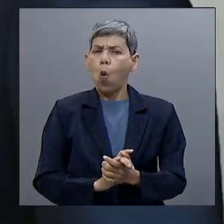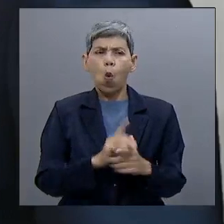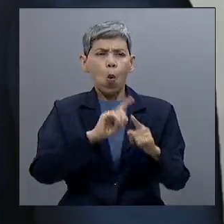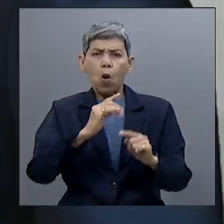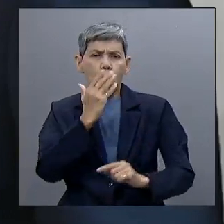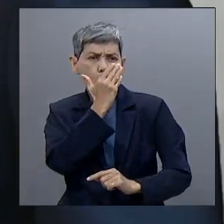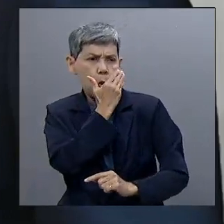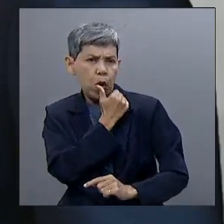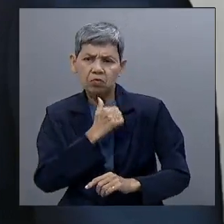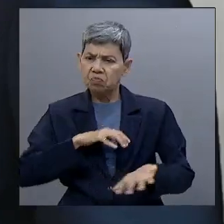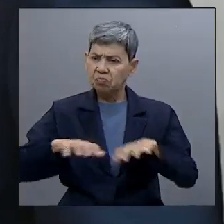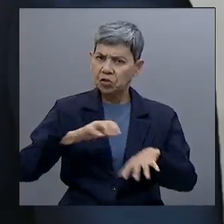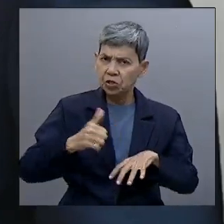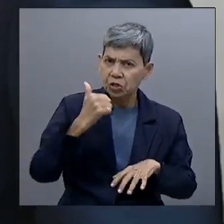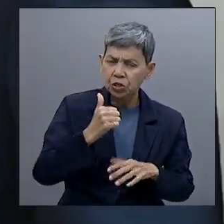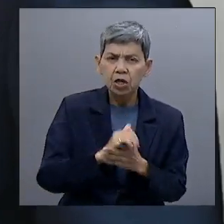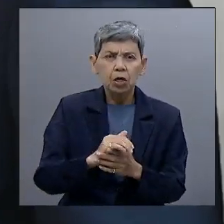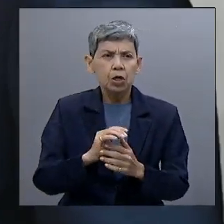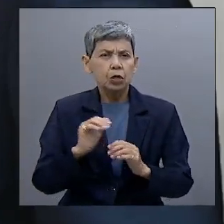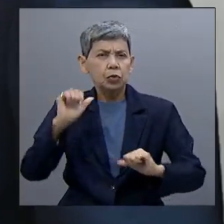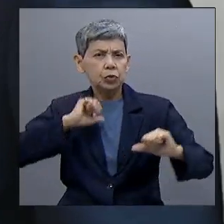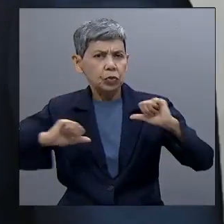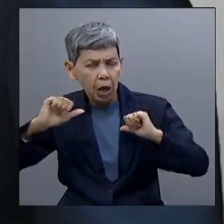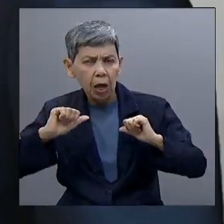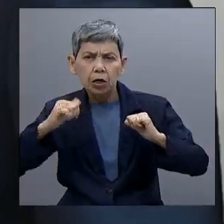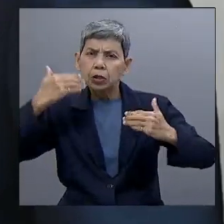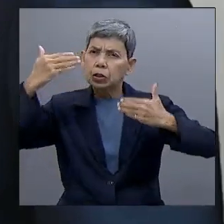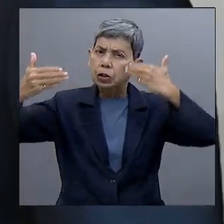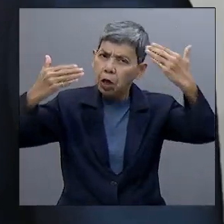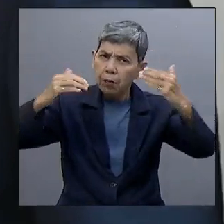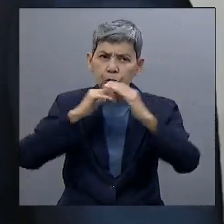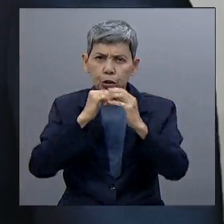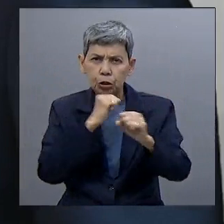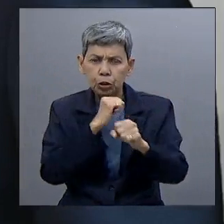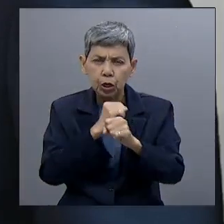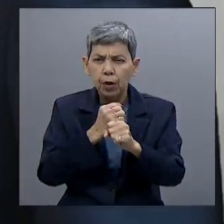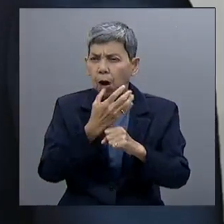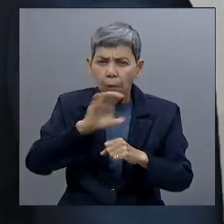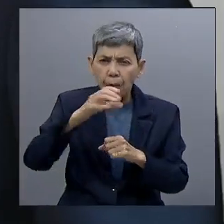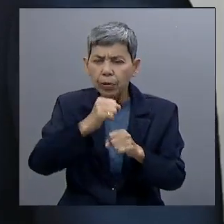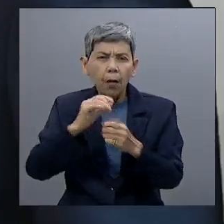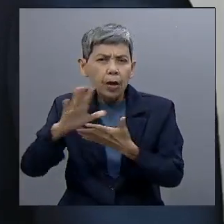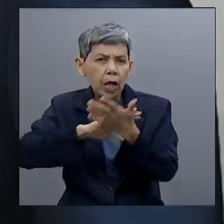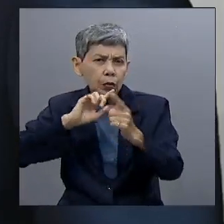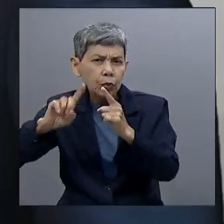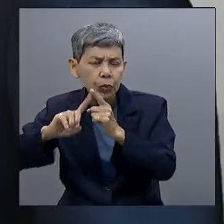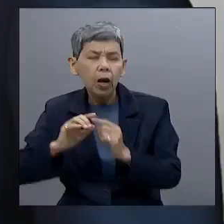ความงดงามไม่ว่าจะเป็นซีรีส์ของจีนไม่ว่าจะเป็นกิจกรรมที่จีนจัดผ่านองค์กรตัวแทนในต่างประเทศ